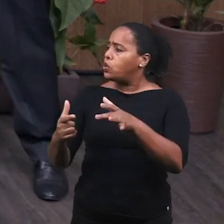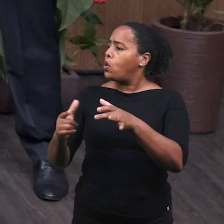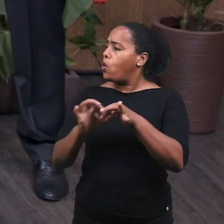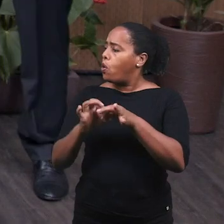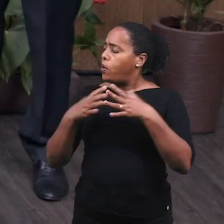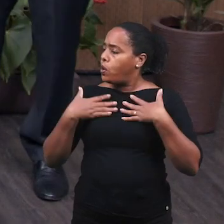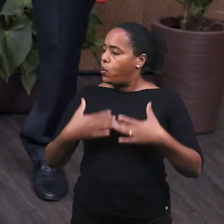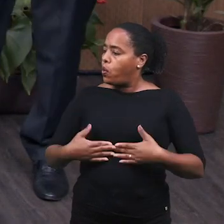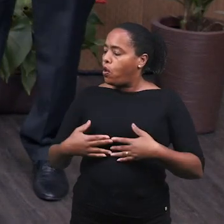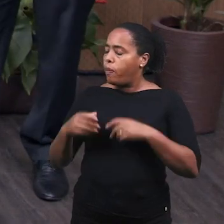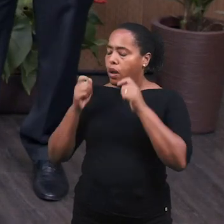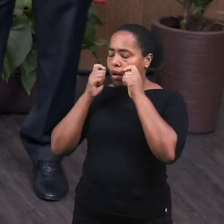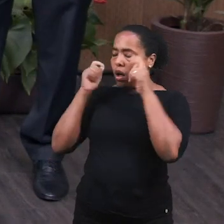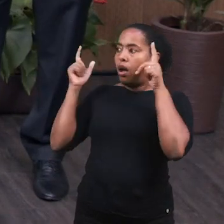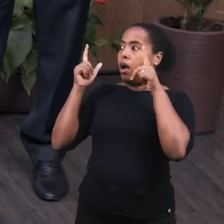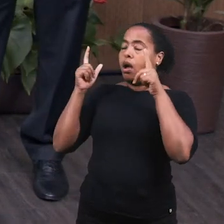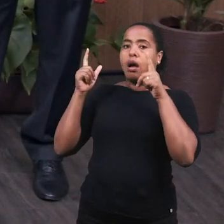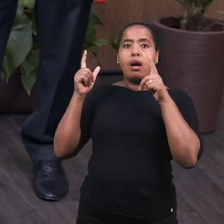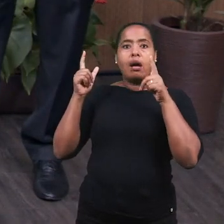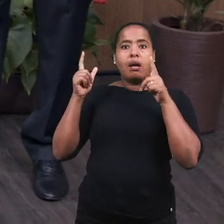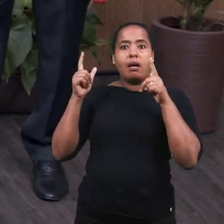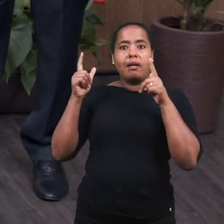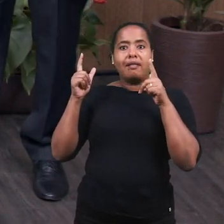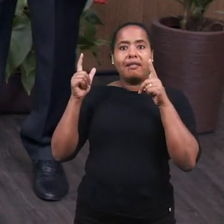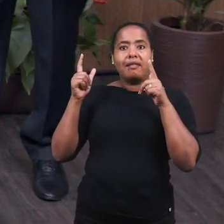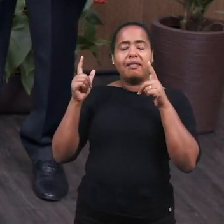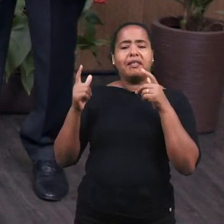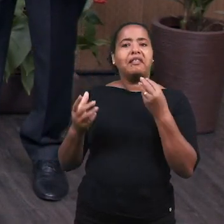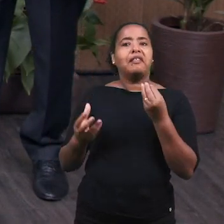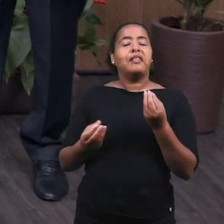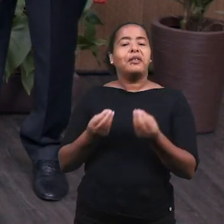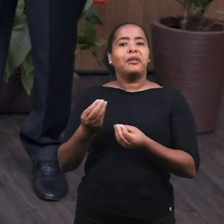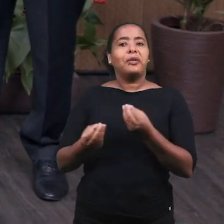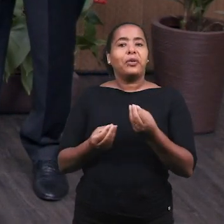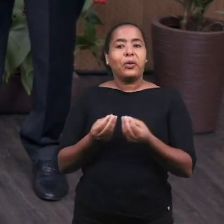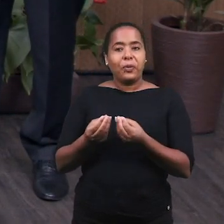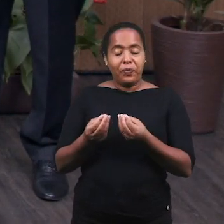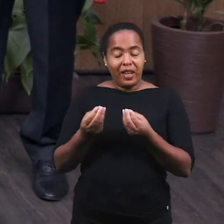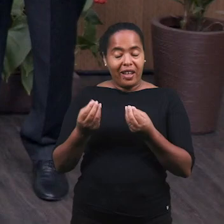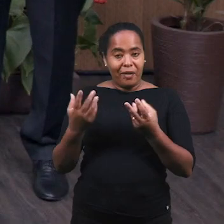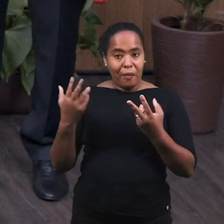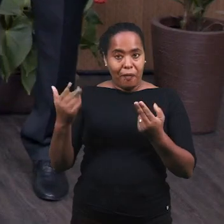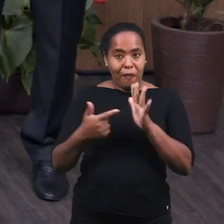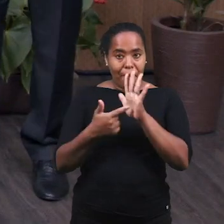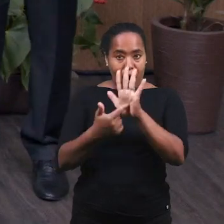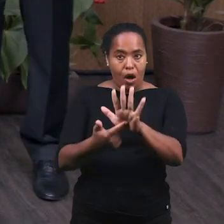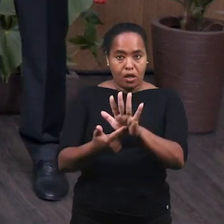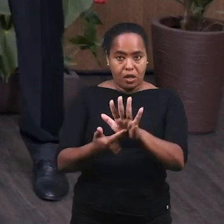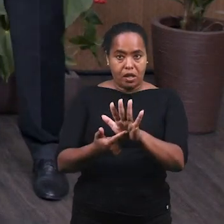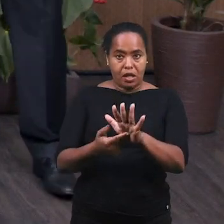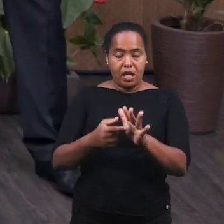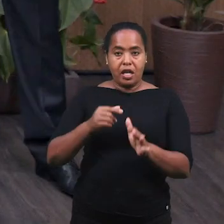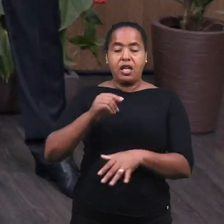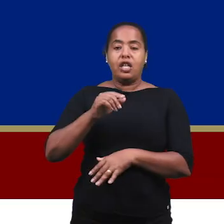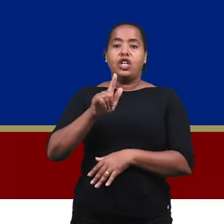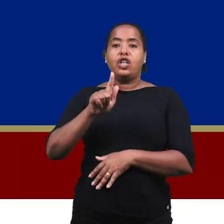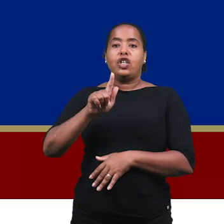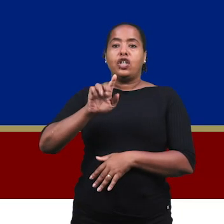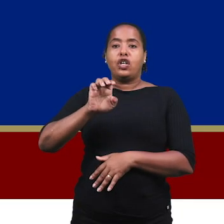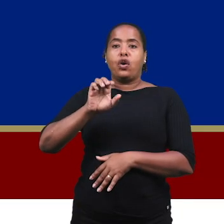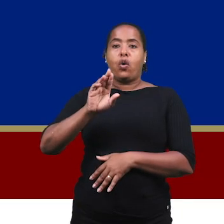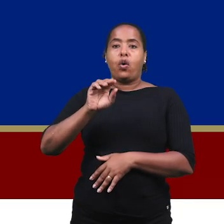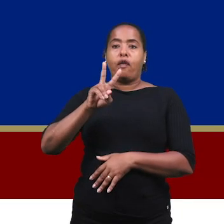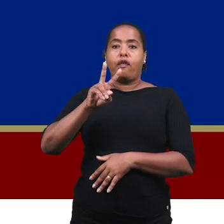теле, он взял, благословил, преломил и открылись глаза их. И как написала нам Джованни